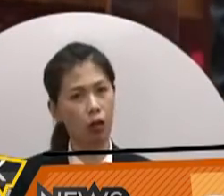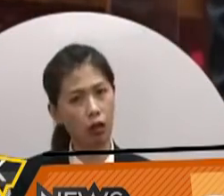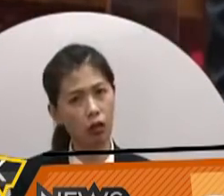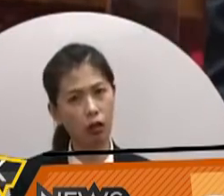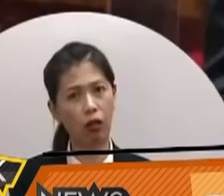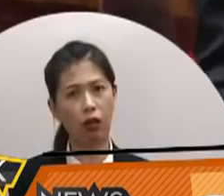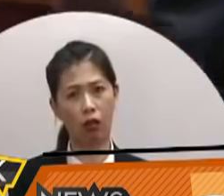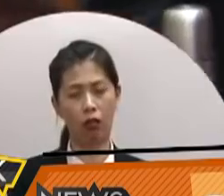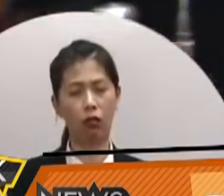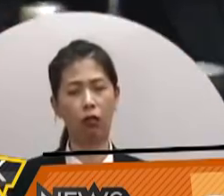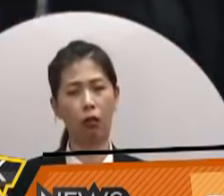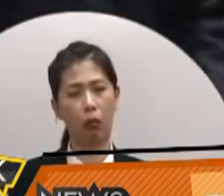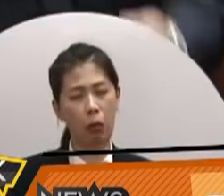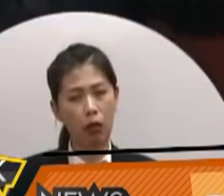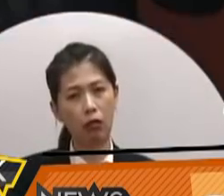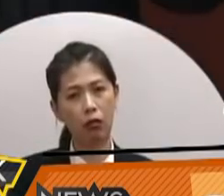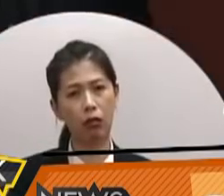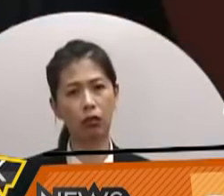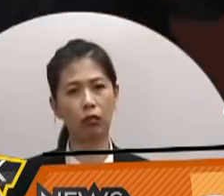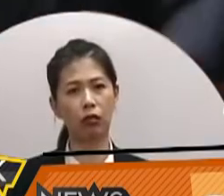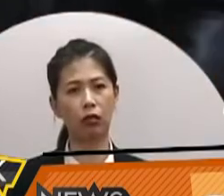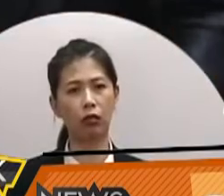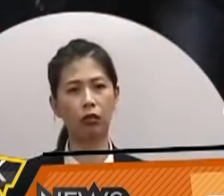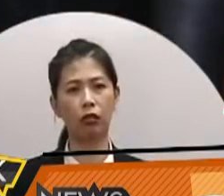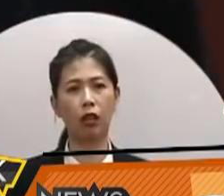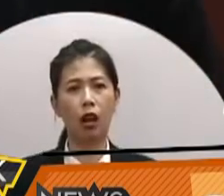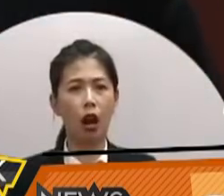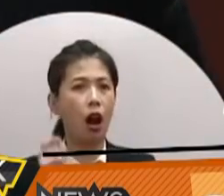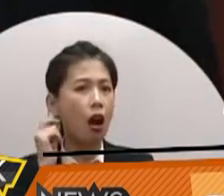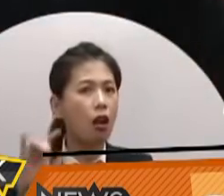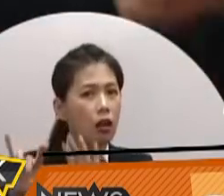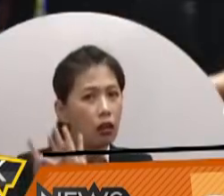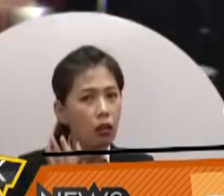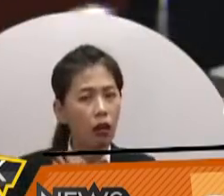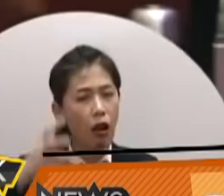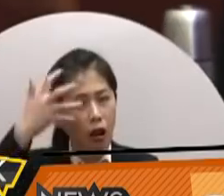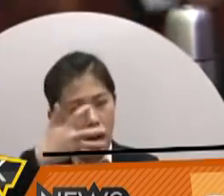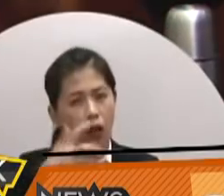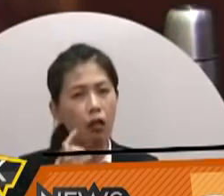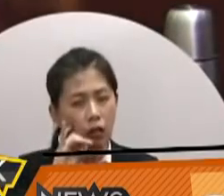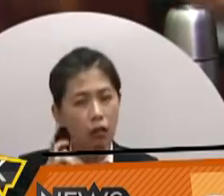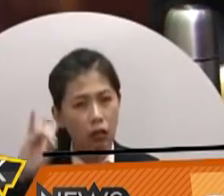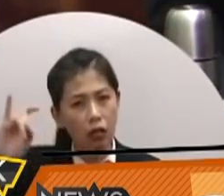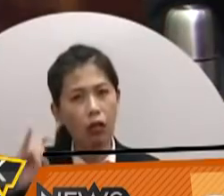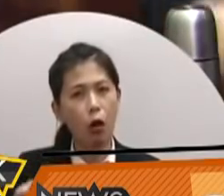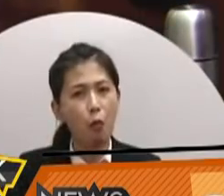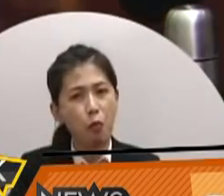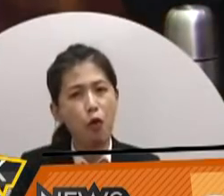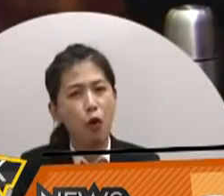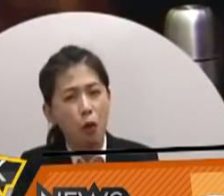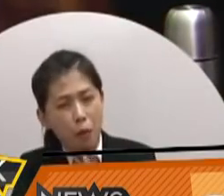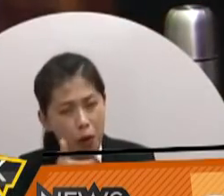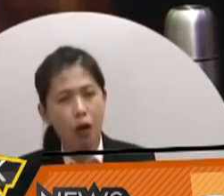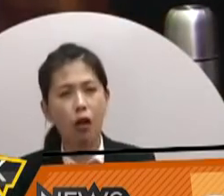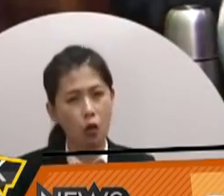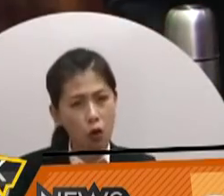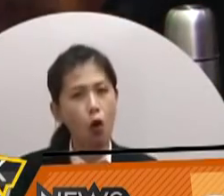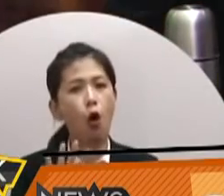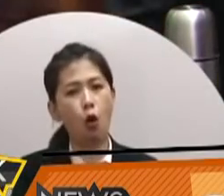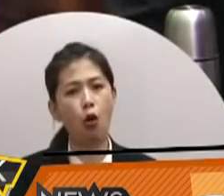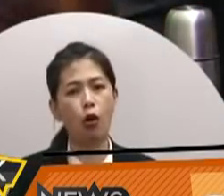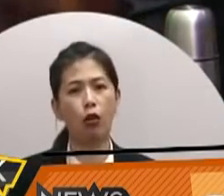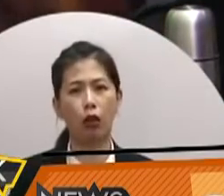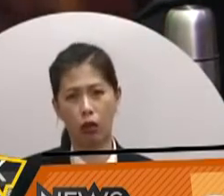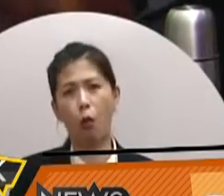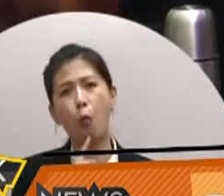委员所提的， 我要你讲的是如何保卫。 人家爱尔兰老婆婆拿着木枪。都还在训练， 当然可以